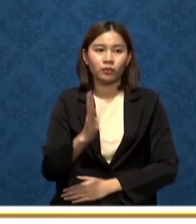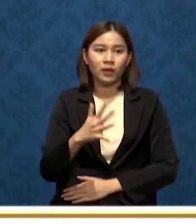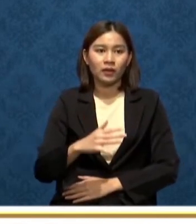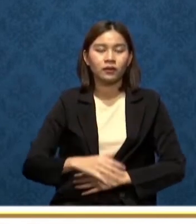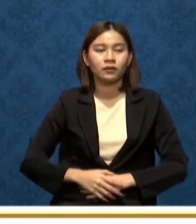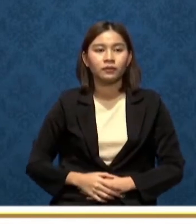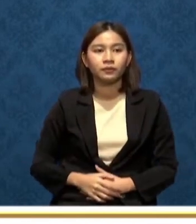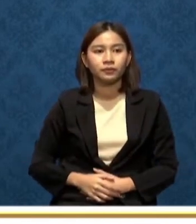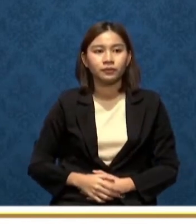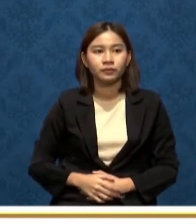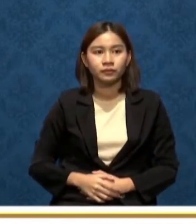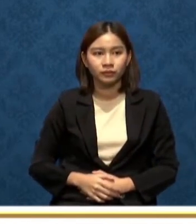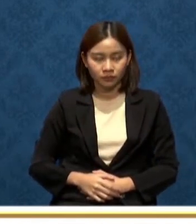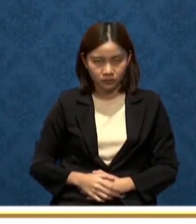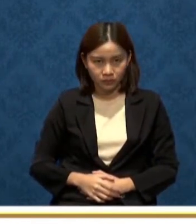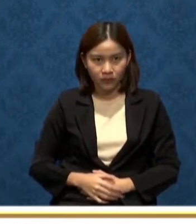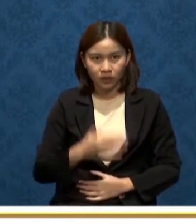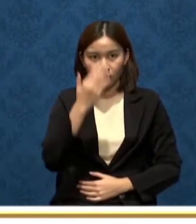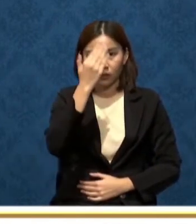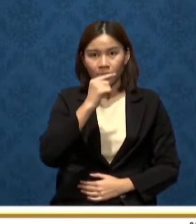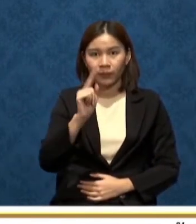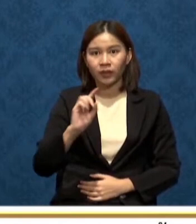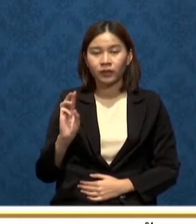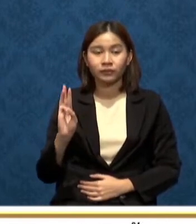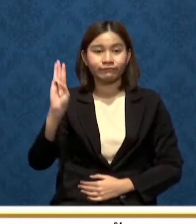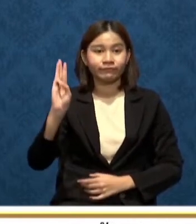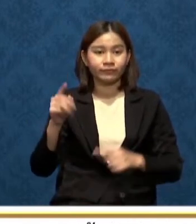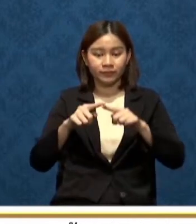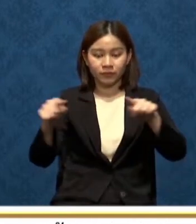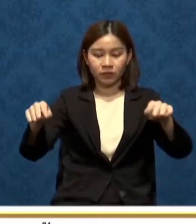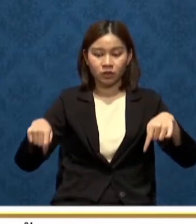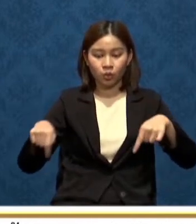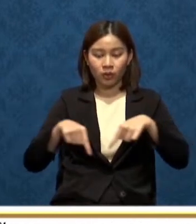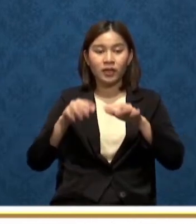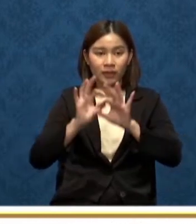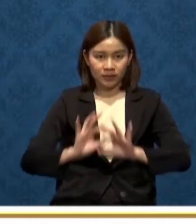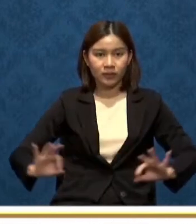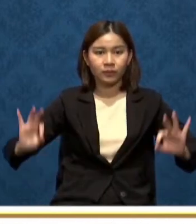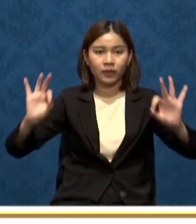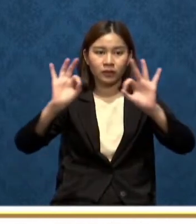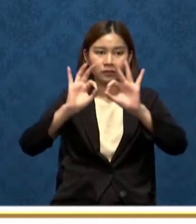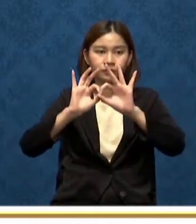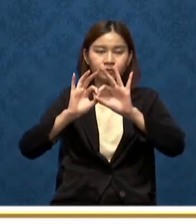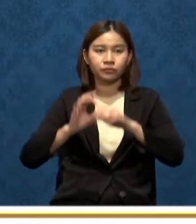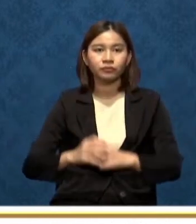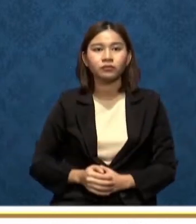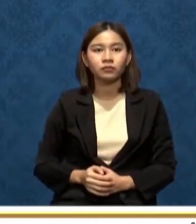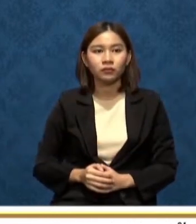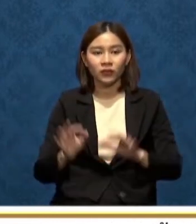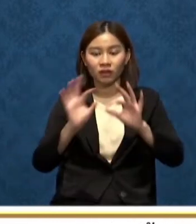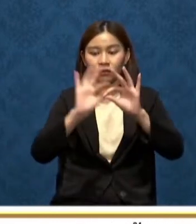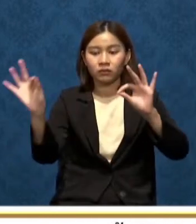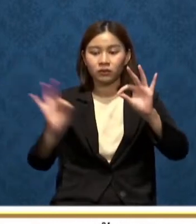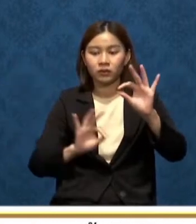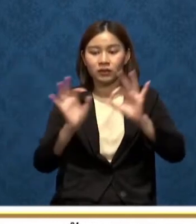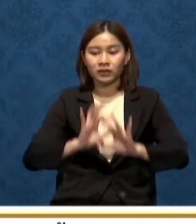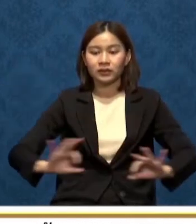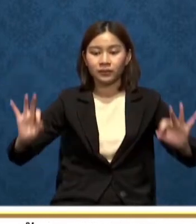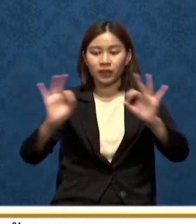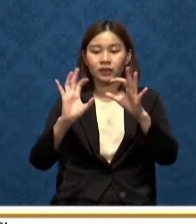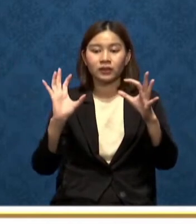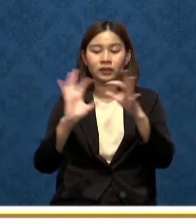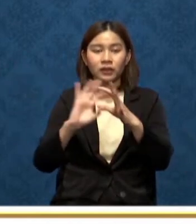ยาปัermanเนองจากว่าสัญญานี่็น สำคัญมากเป็นสารสำคัญที่ในเรื่อง